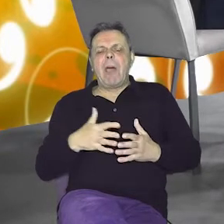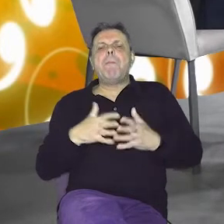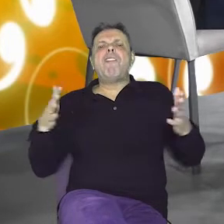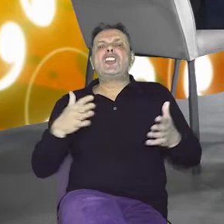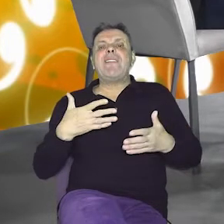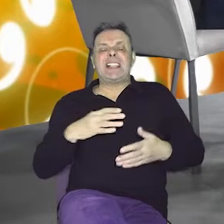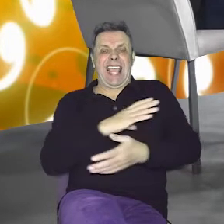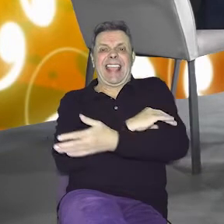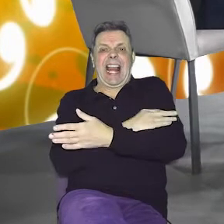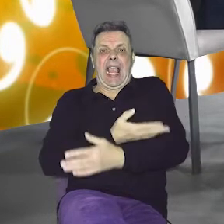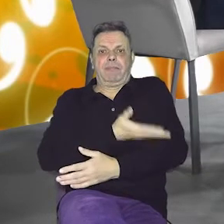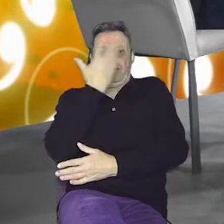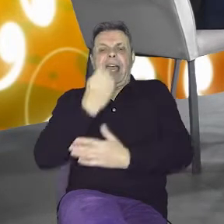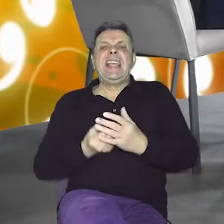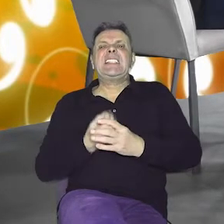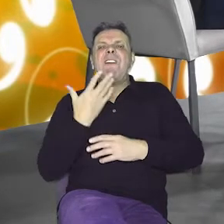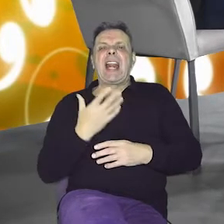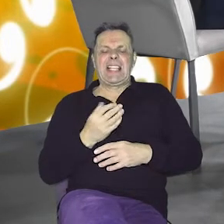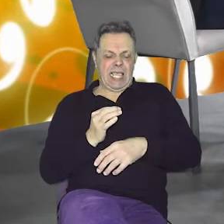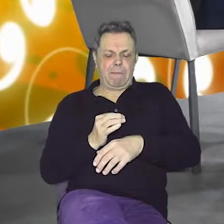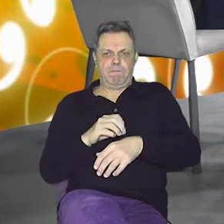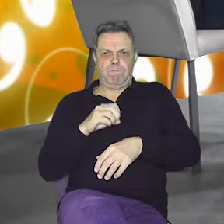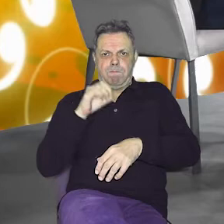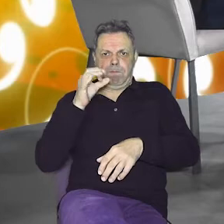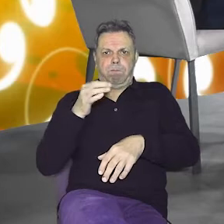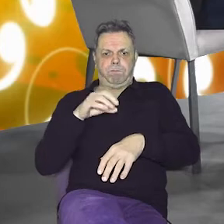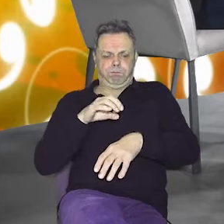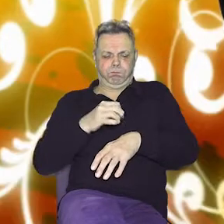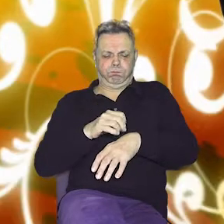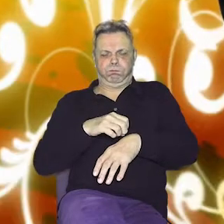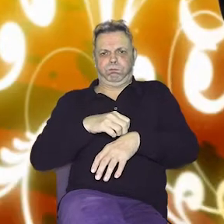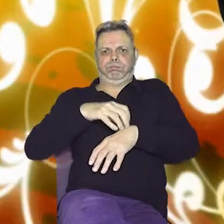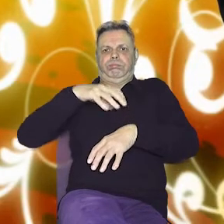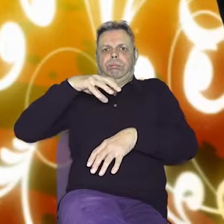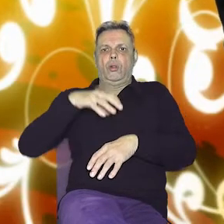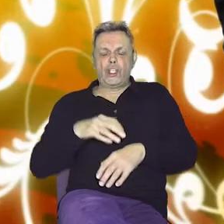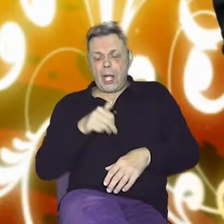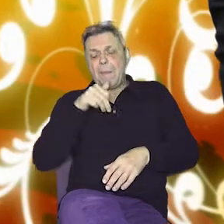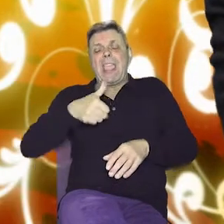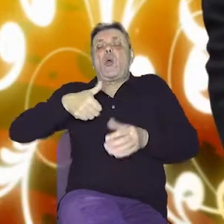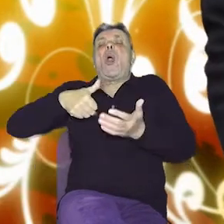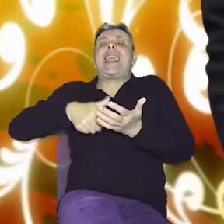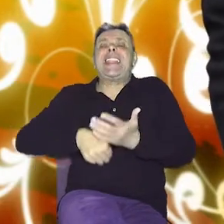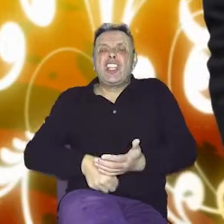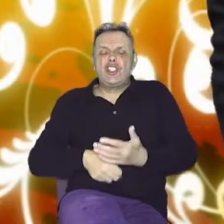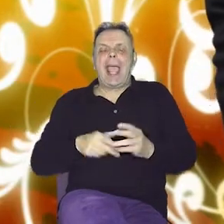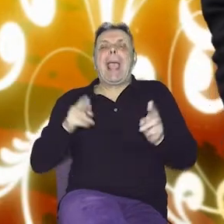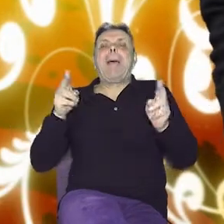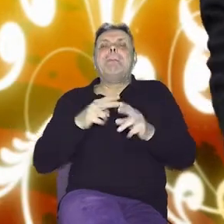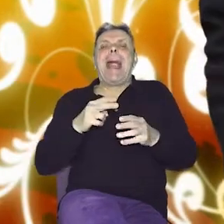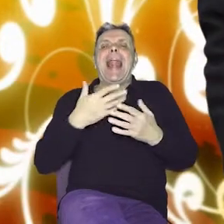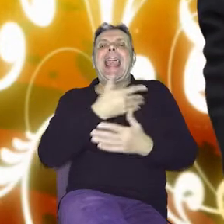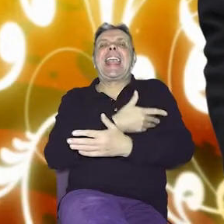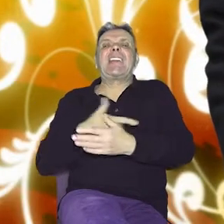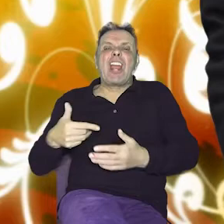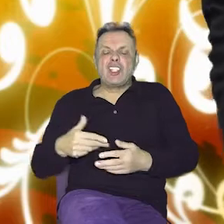se tlak, stvara se edem pritišće ovoga male krvne žile kapilare,